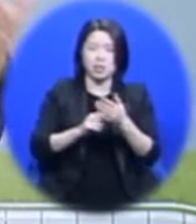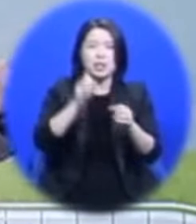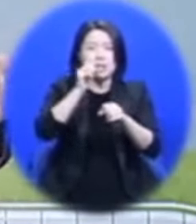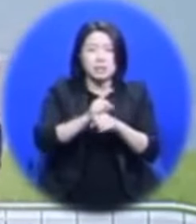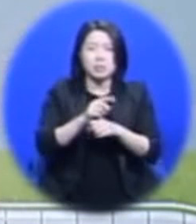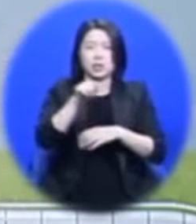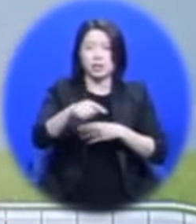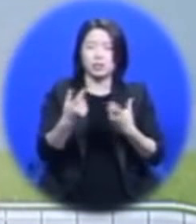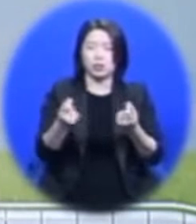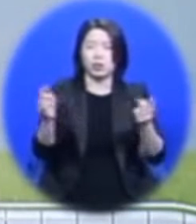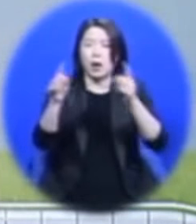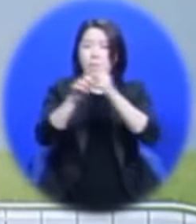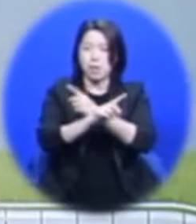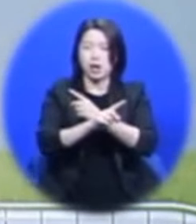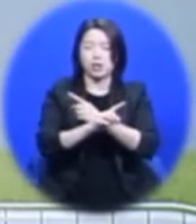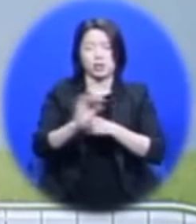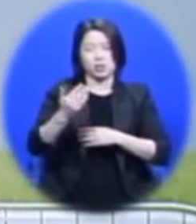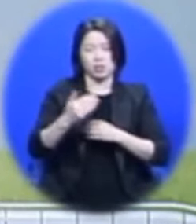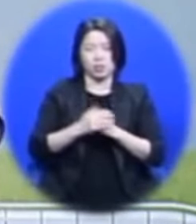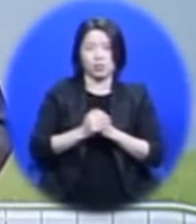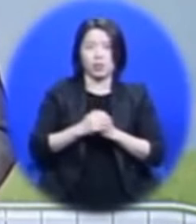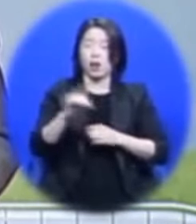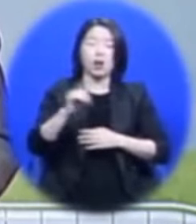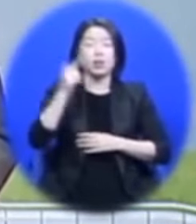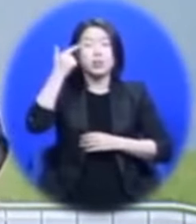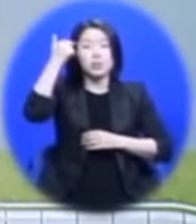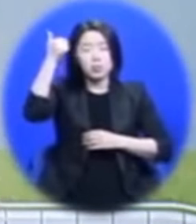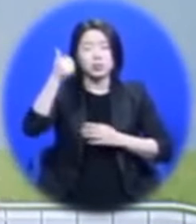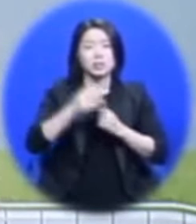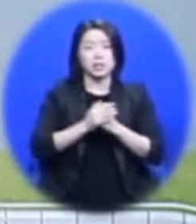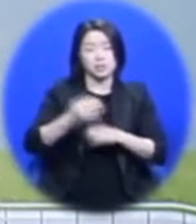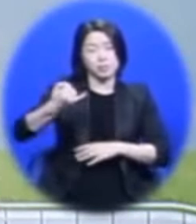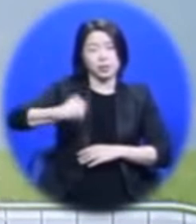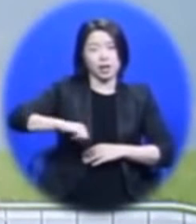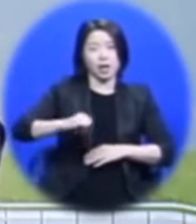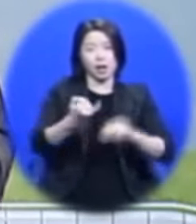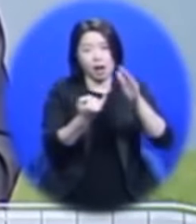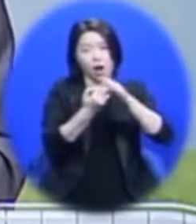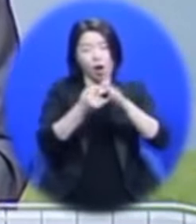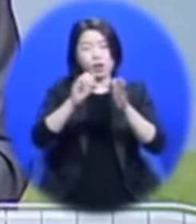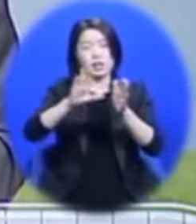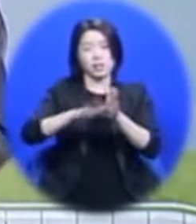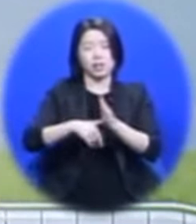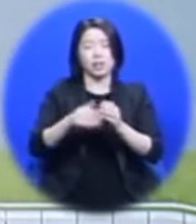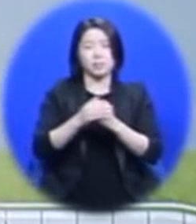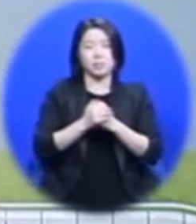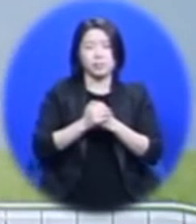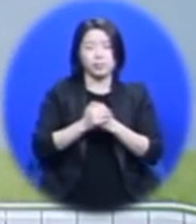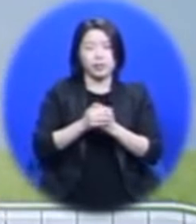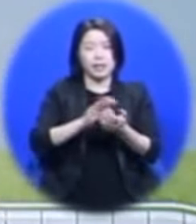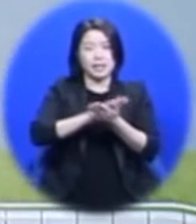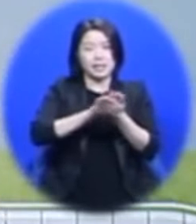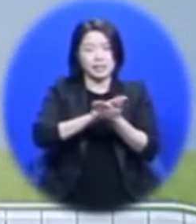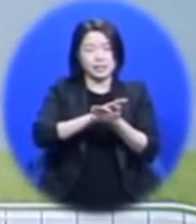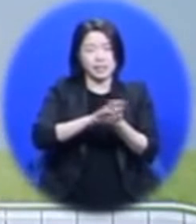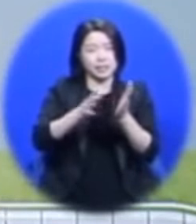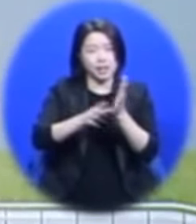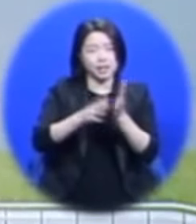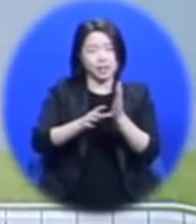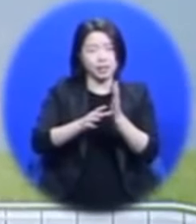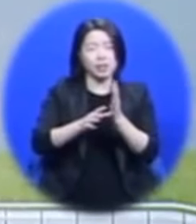그렇게 변한다니까. 어느 목사님 딸 아주 어릴 때 그 장난감 인형